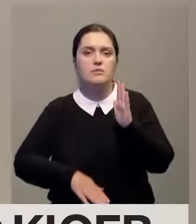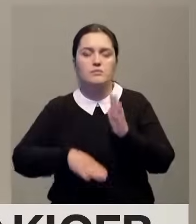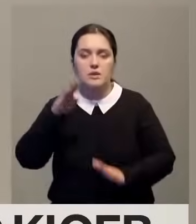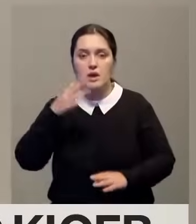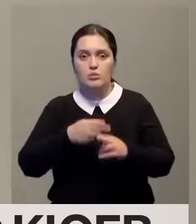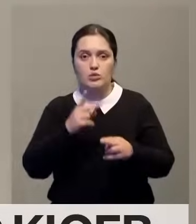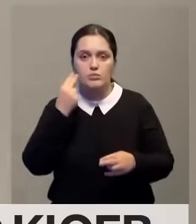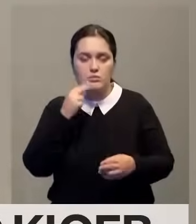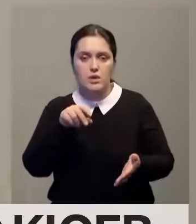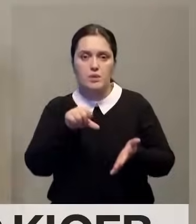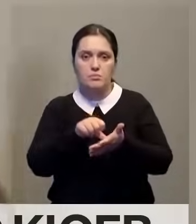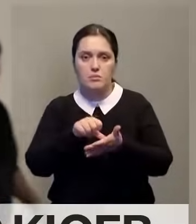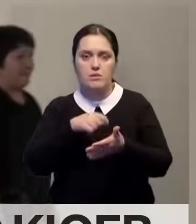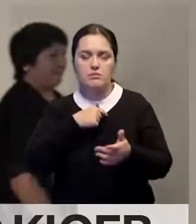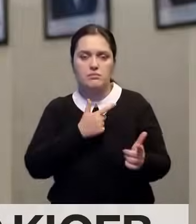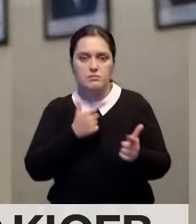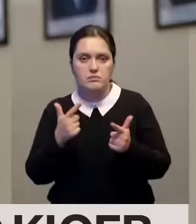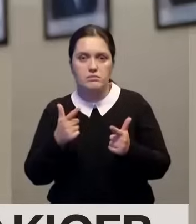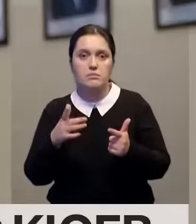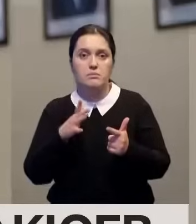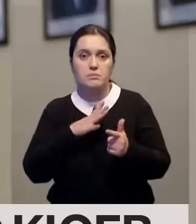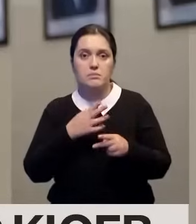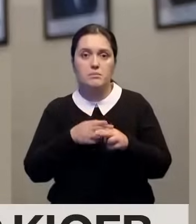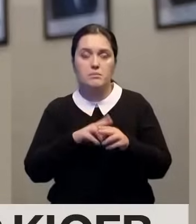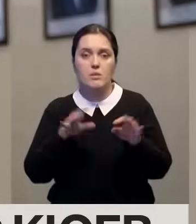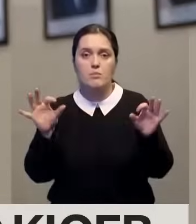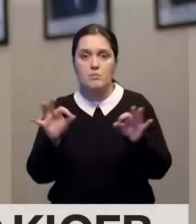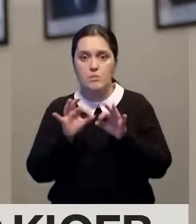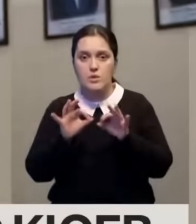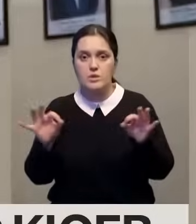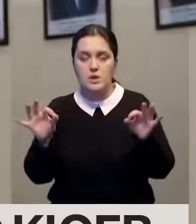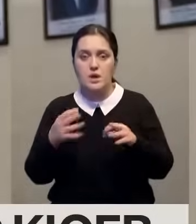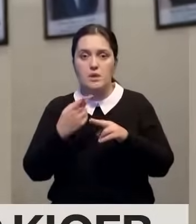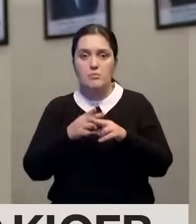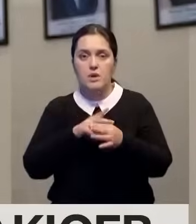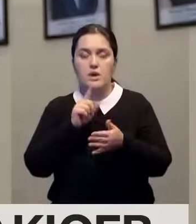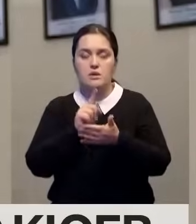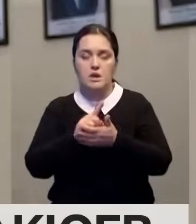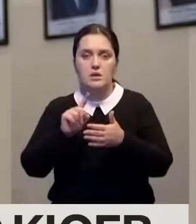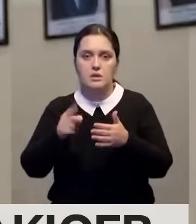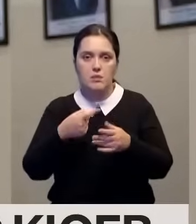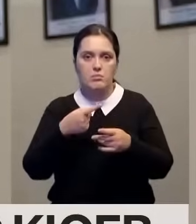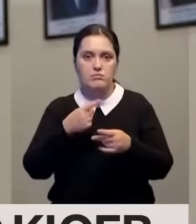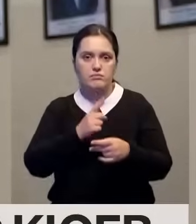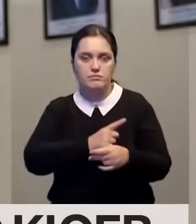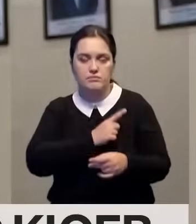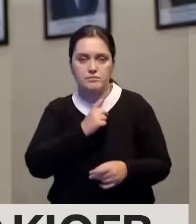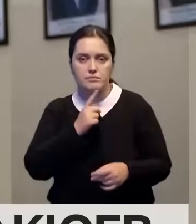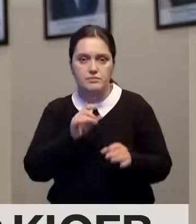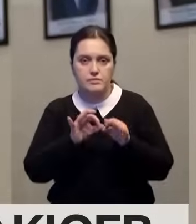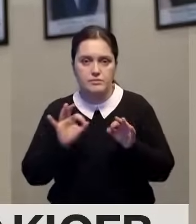достойно выступить на конкурсе, я долго готовился, потому что музыкальные произведения Кетбуки сложны, требуют особого мастерства.